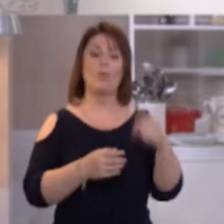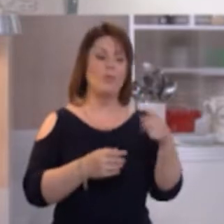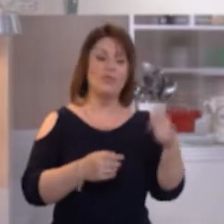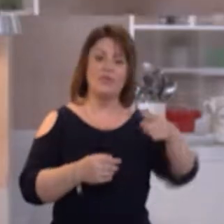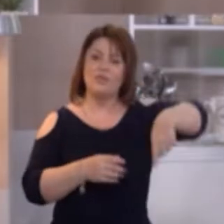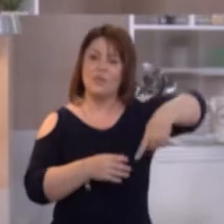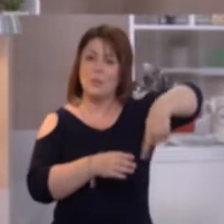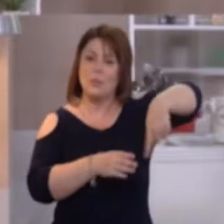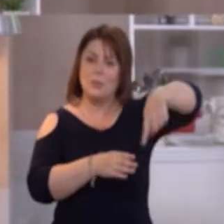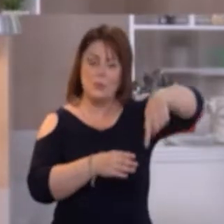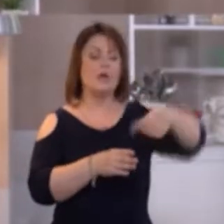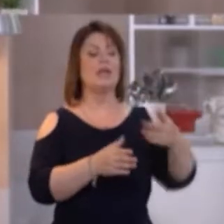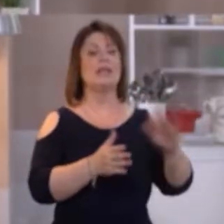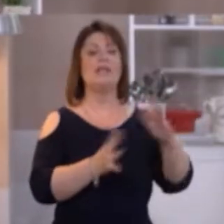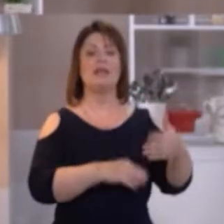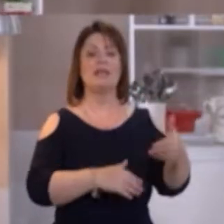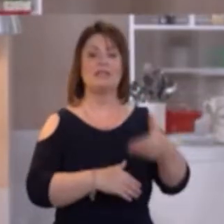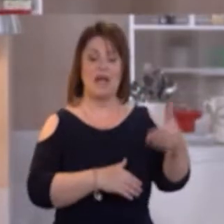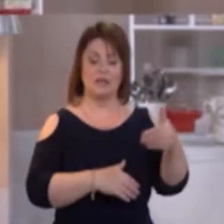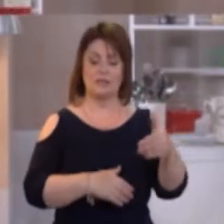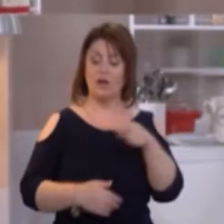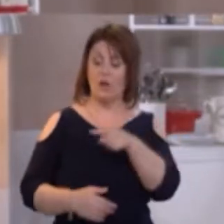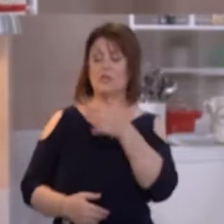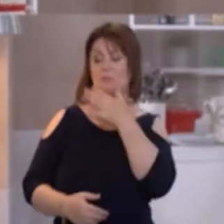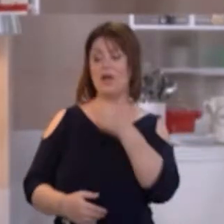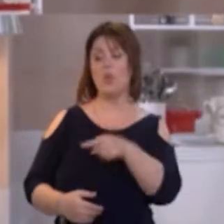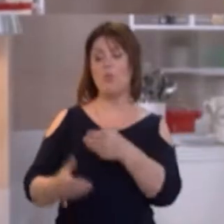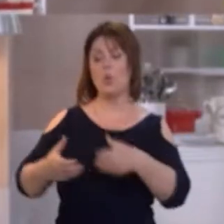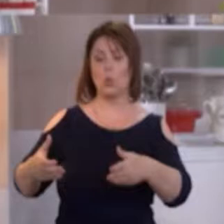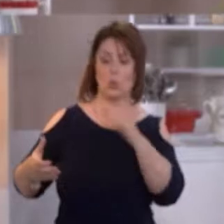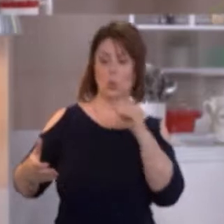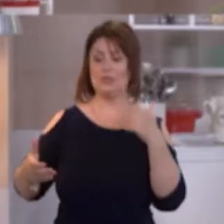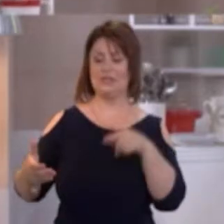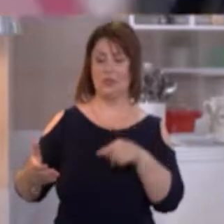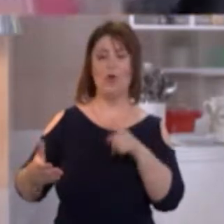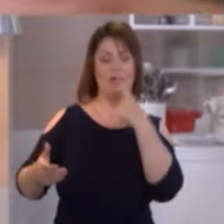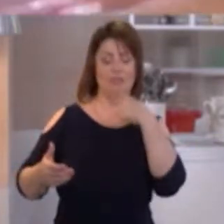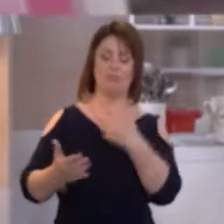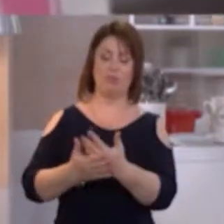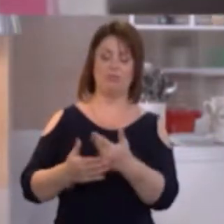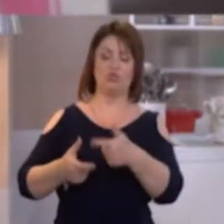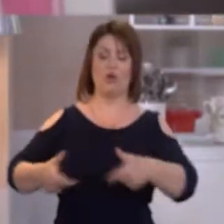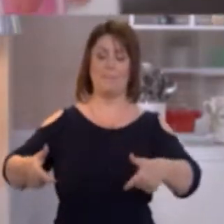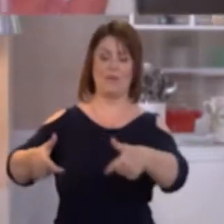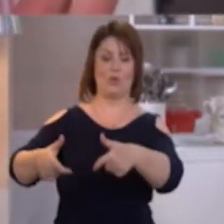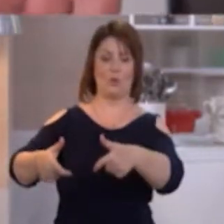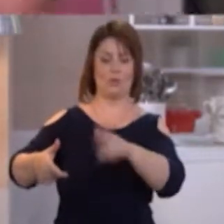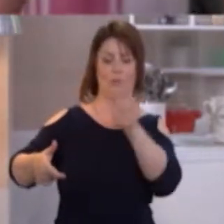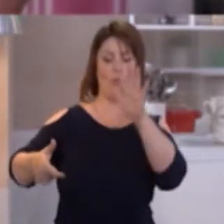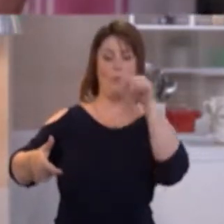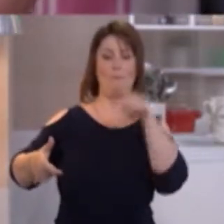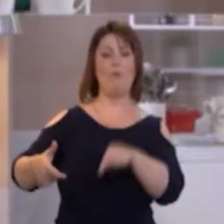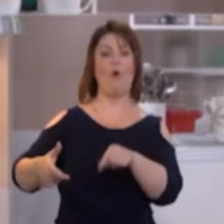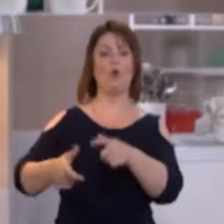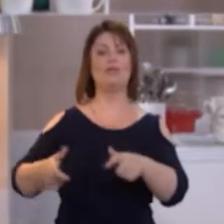Perfetto. Okay. Così è molto bello, anche un po' rustico. Fa molto appunto ciambellone. Ciambellone, un pochino dobbiamo tenere rustico,